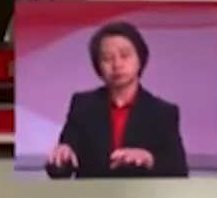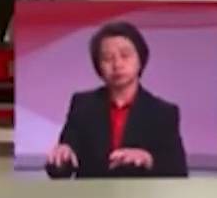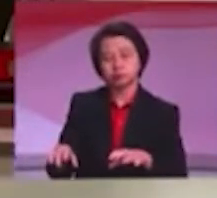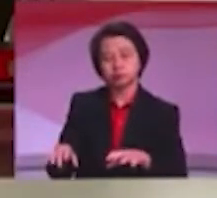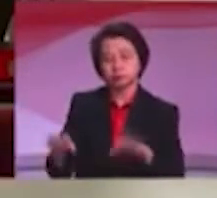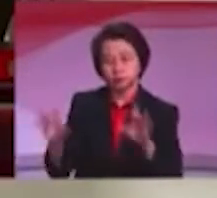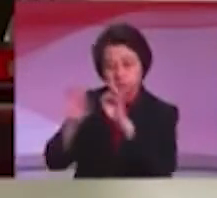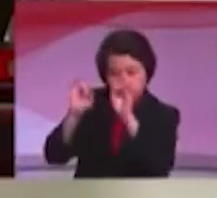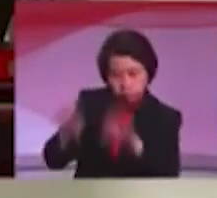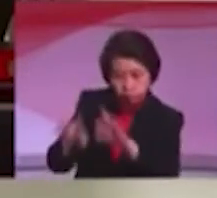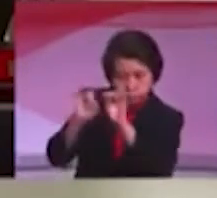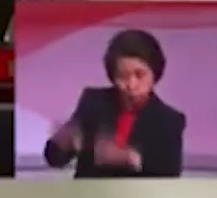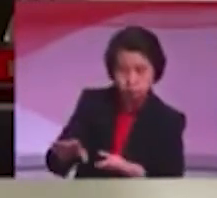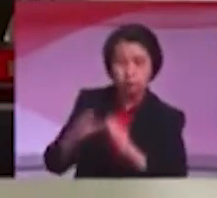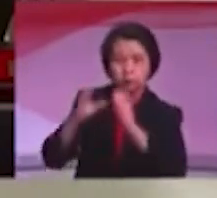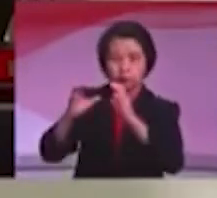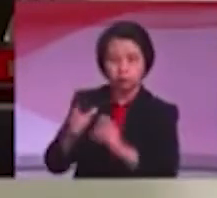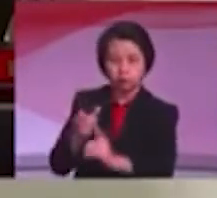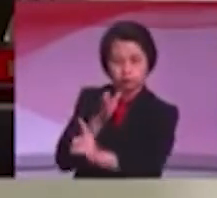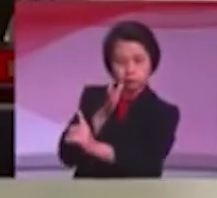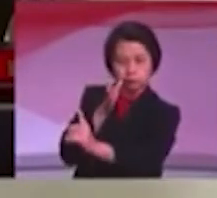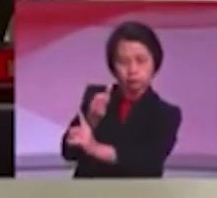saringan secara